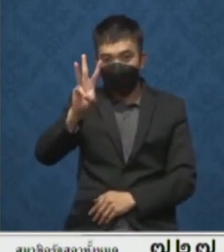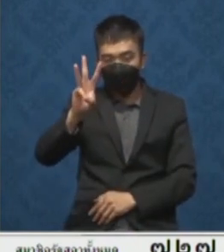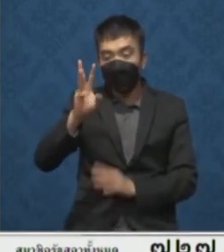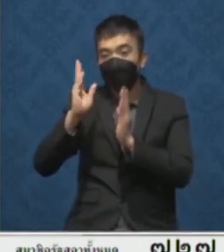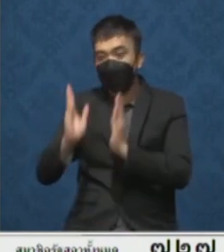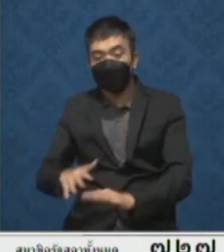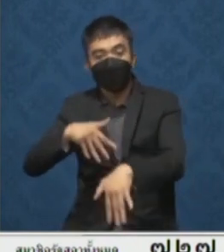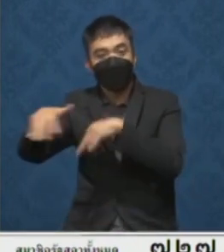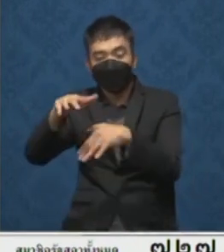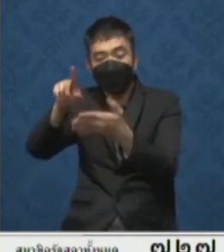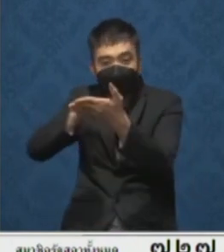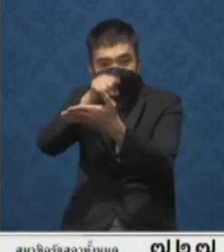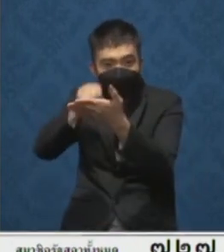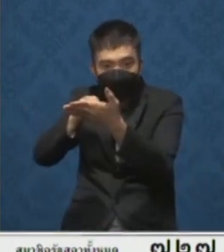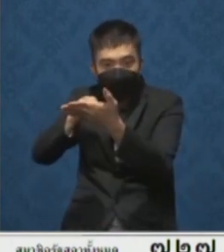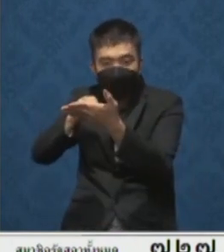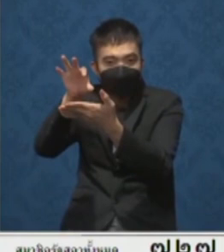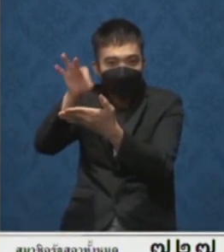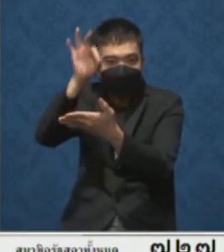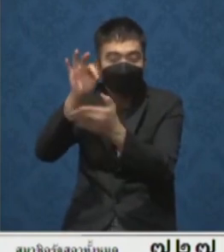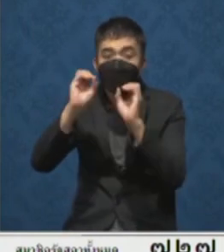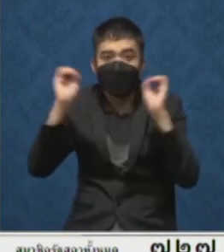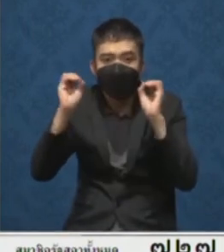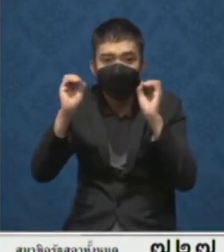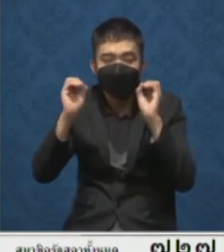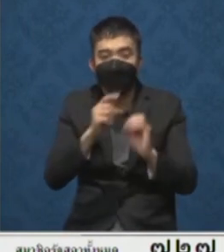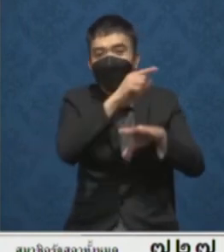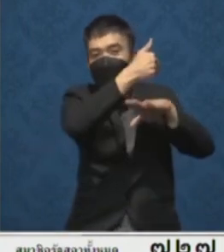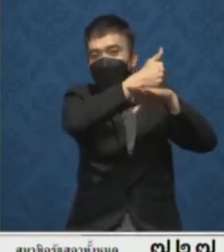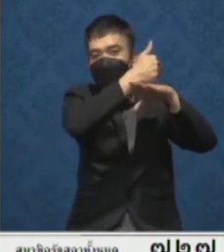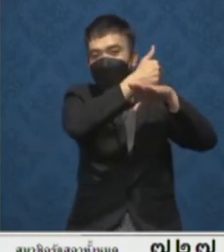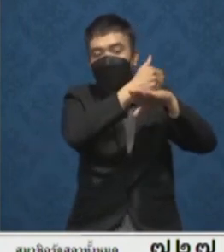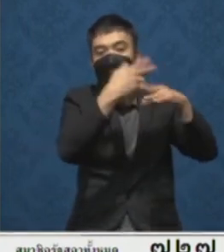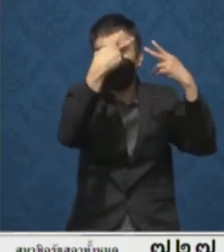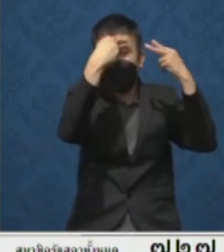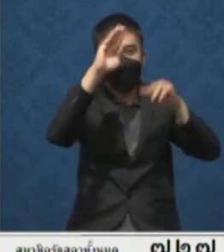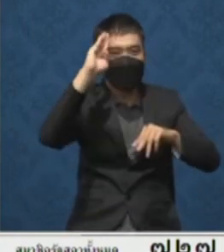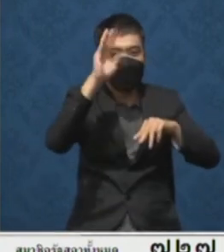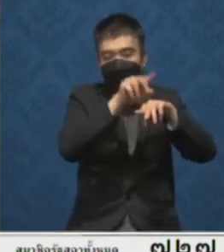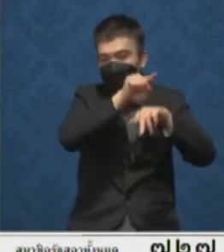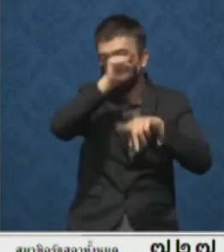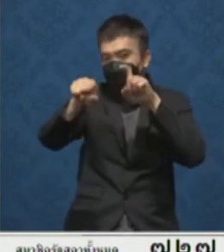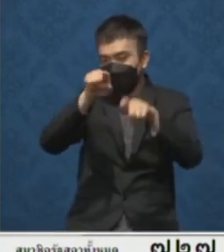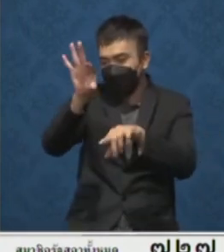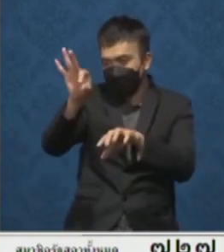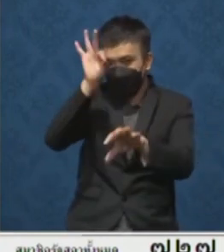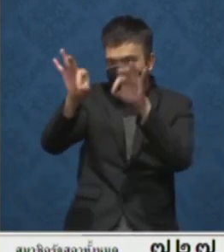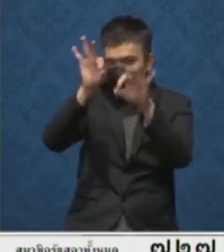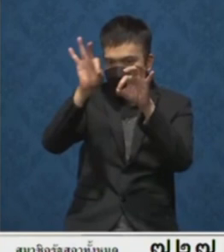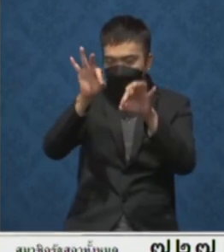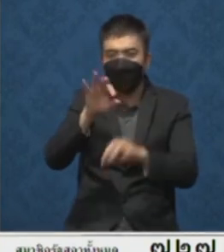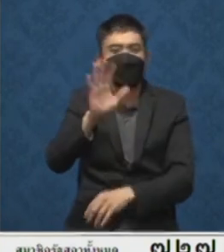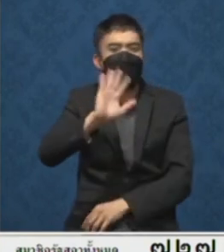พี่น้องประชาชนแม้แต่เสียงเดียวแต่มาจากพลเอกประยุทธ์1คนจะมีอำนาจมากกว่าประชาชนกว่า21ล้านคนได้ยังไ